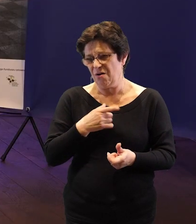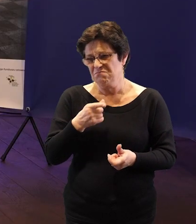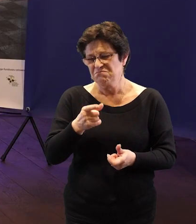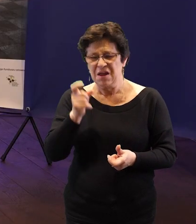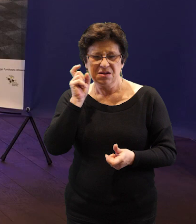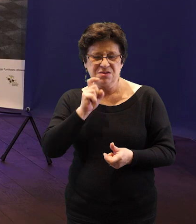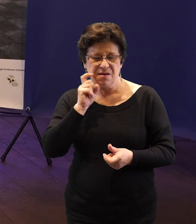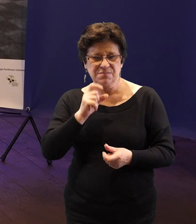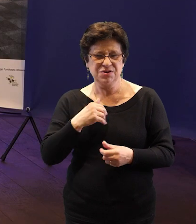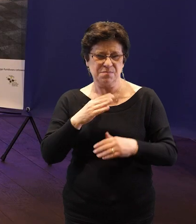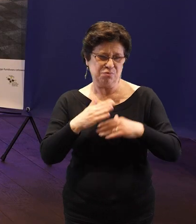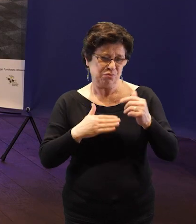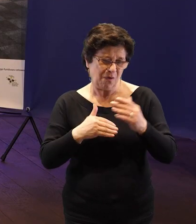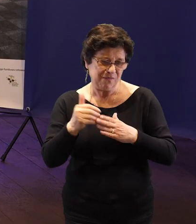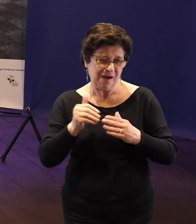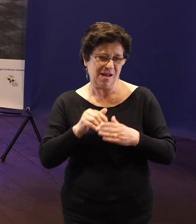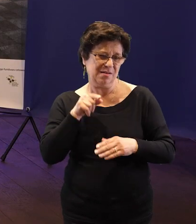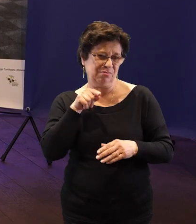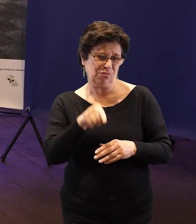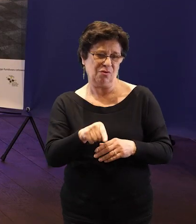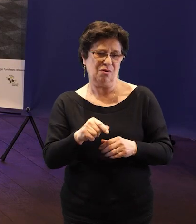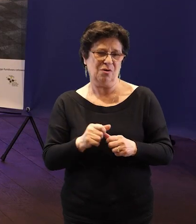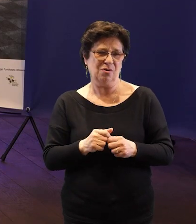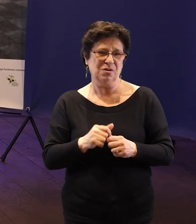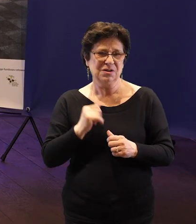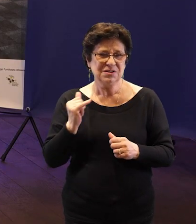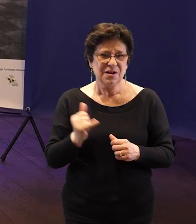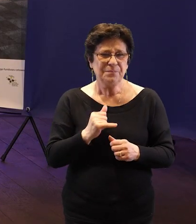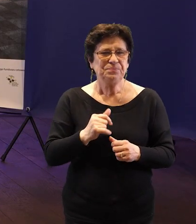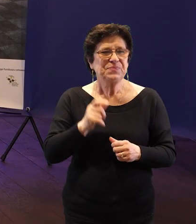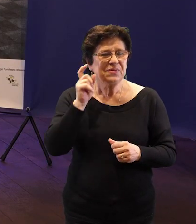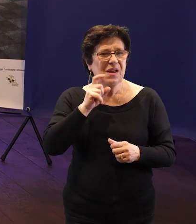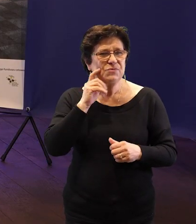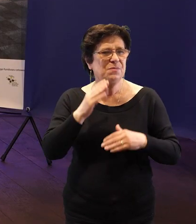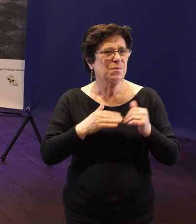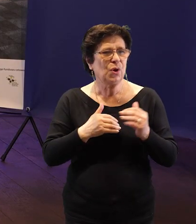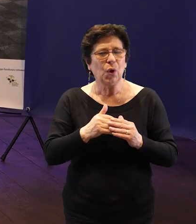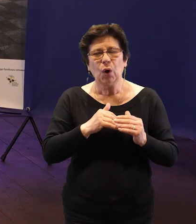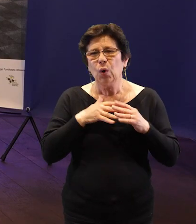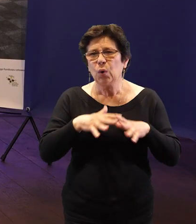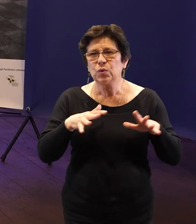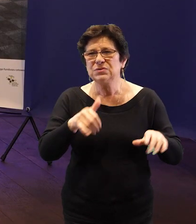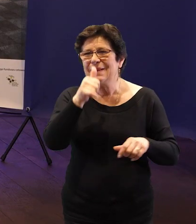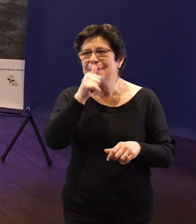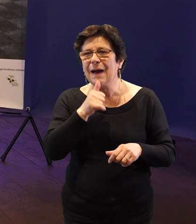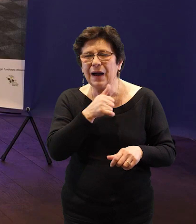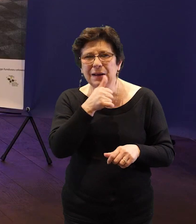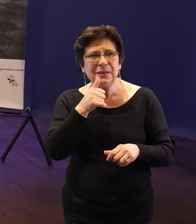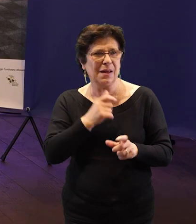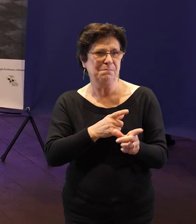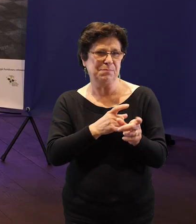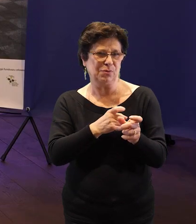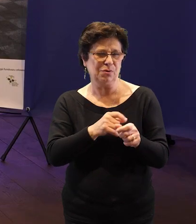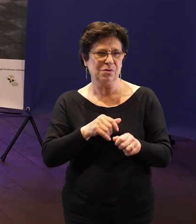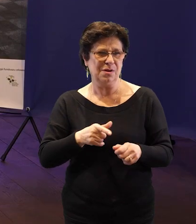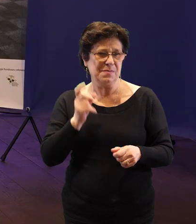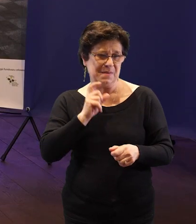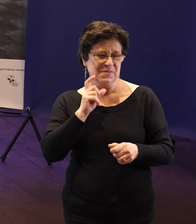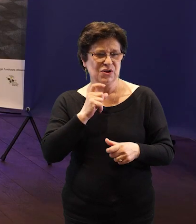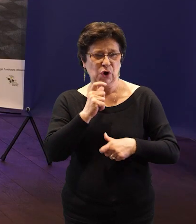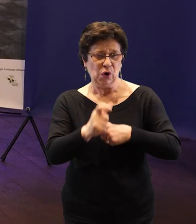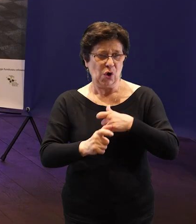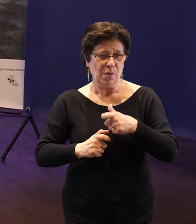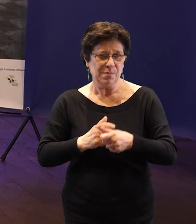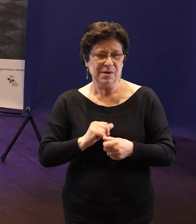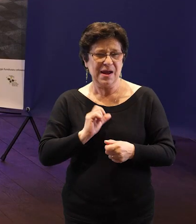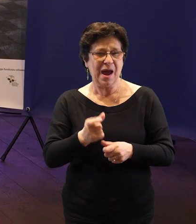latające talerze budowali, bo przecież oni budowali szereg różnych innych tajnych broni, bardzo zaawansowanych, takich